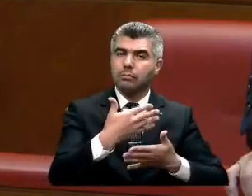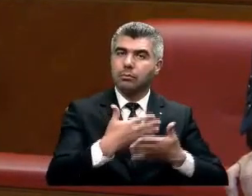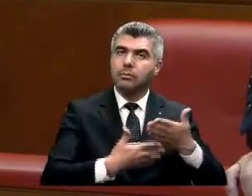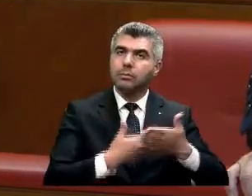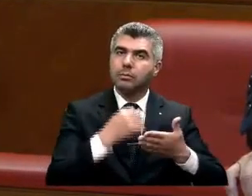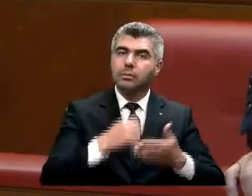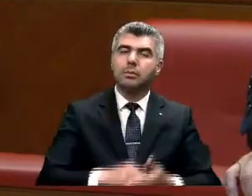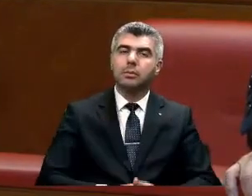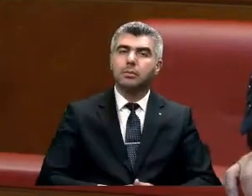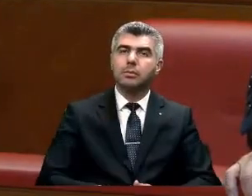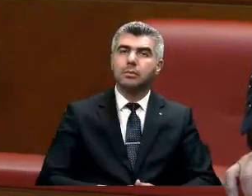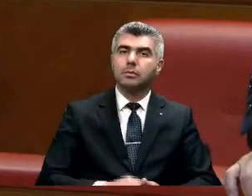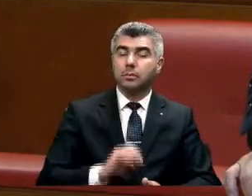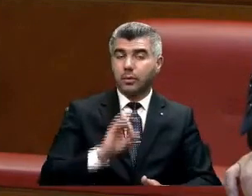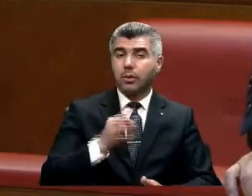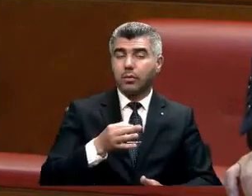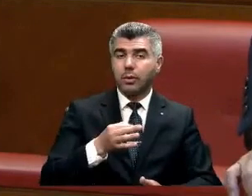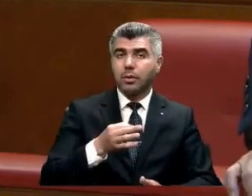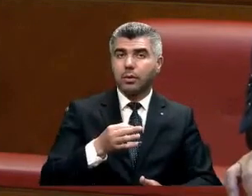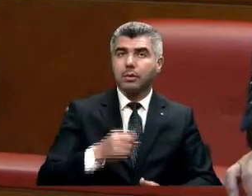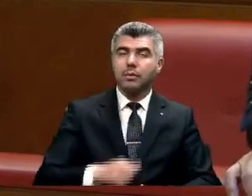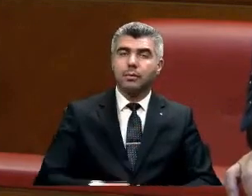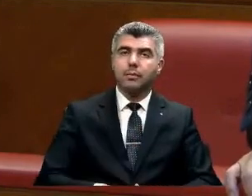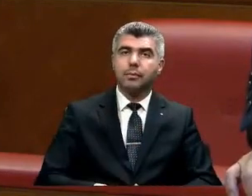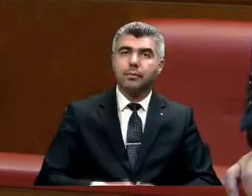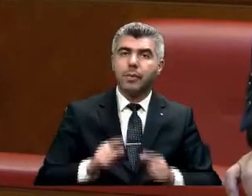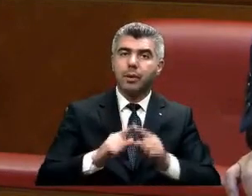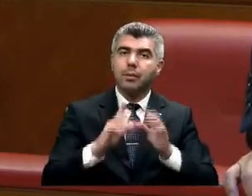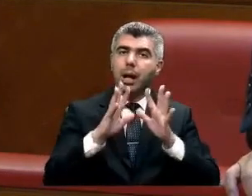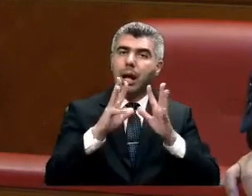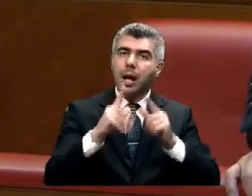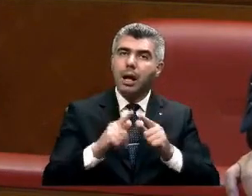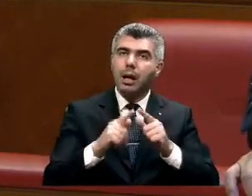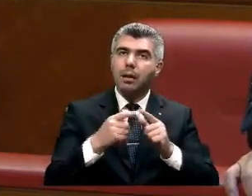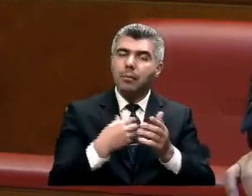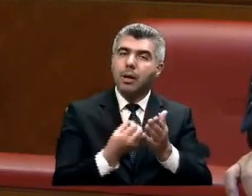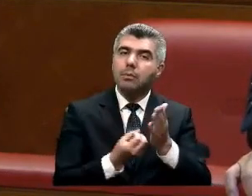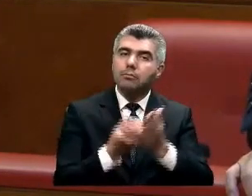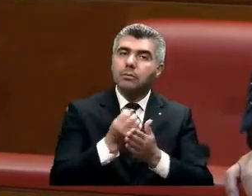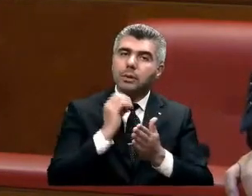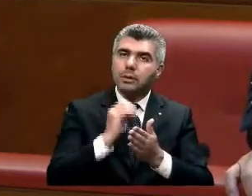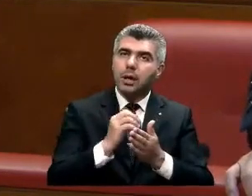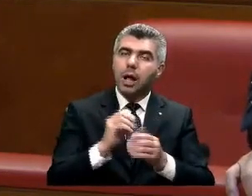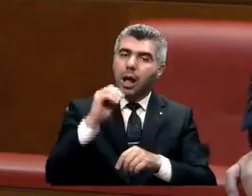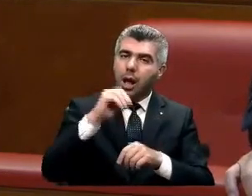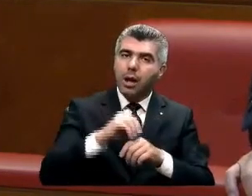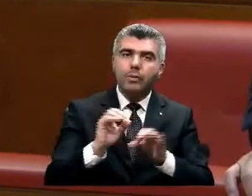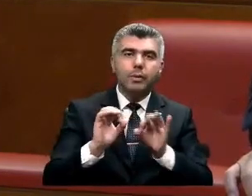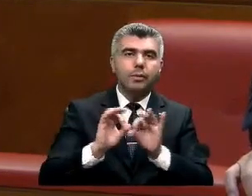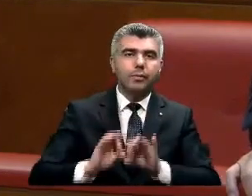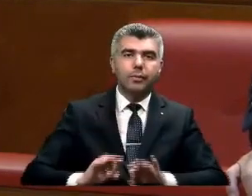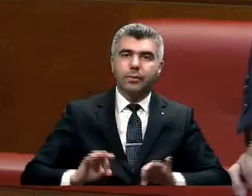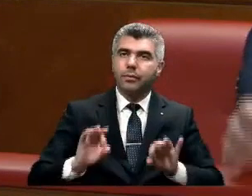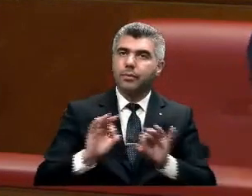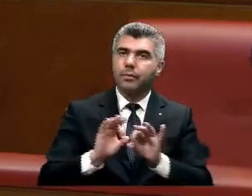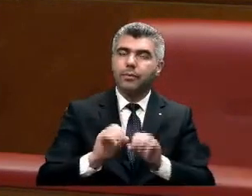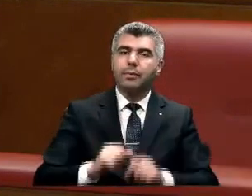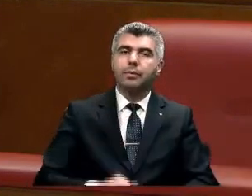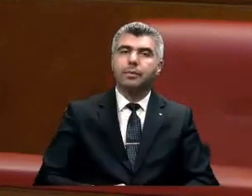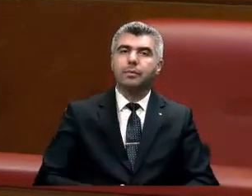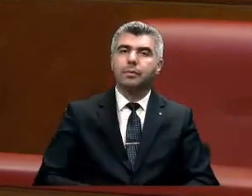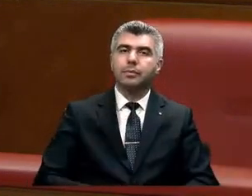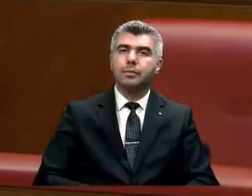التدخلاتكم هي ارقام اللي كنت غادي ندلي بها الان فما غاديش نعاودها بحيث